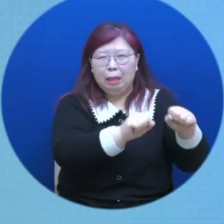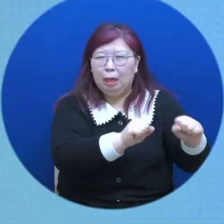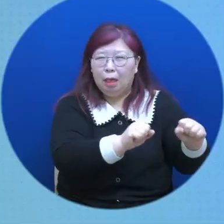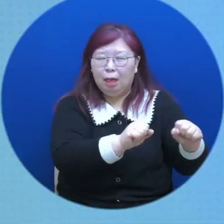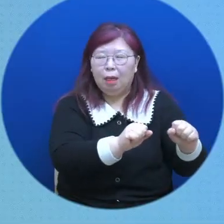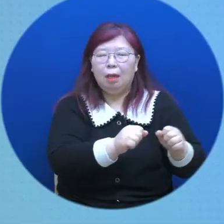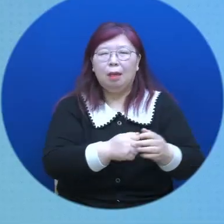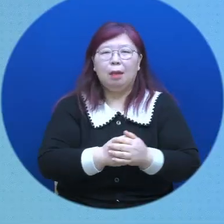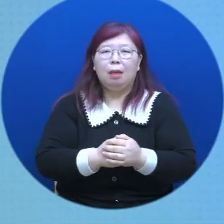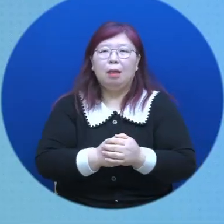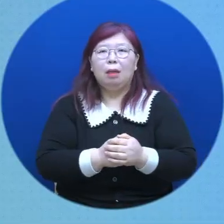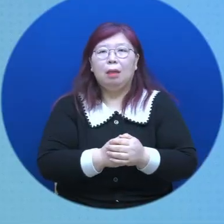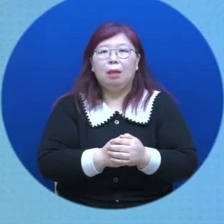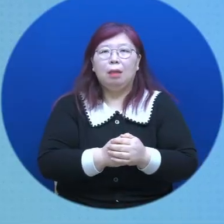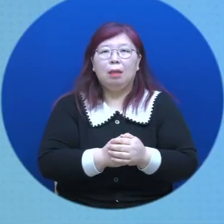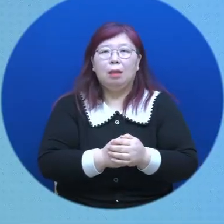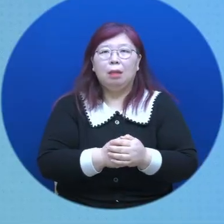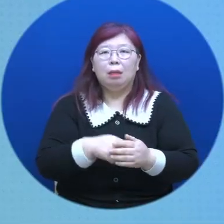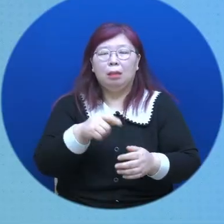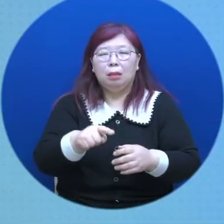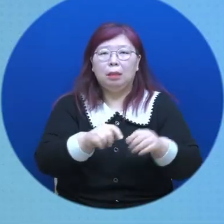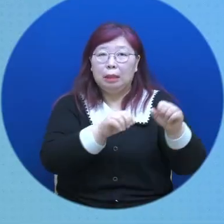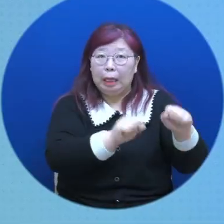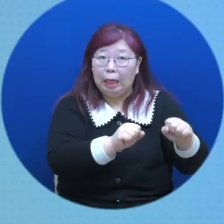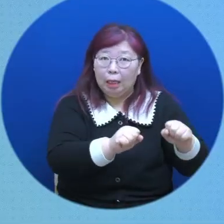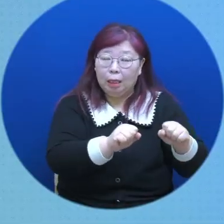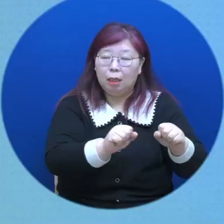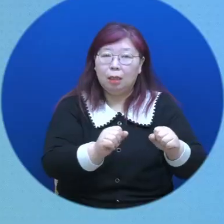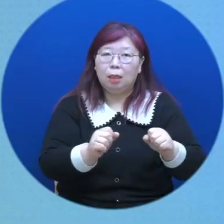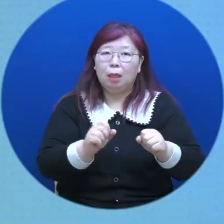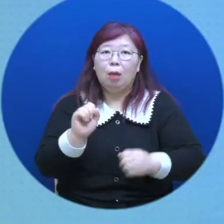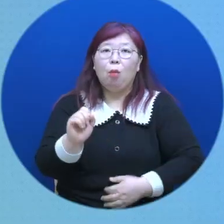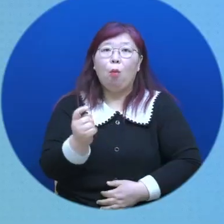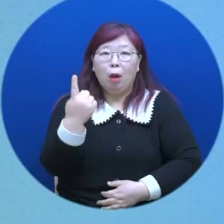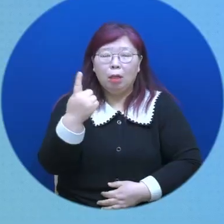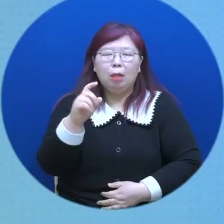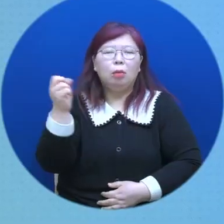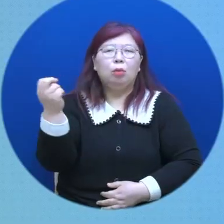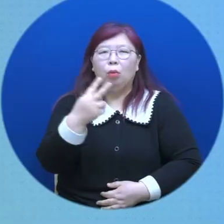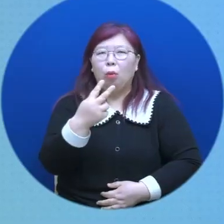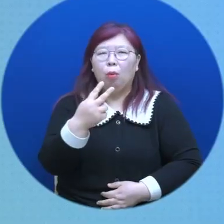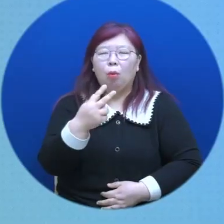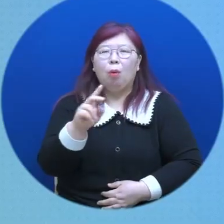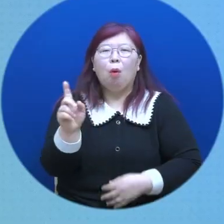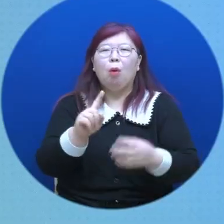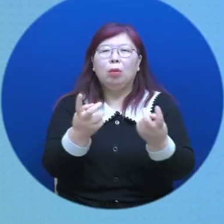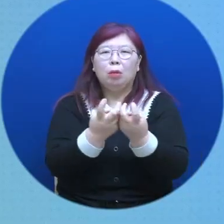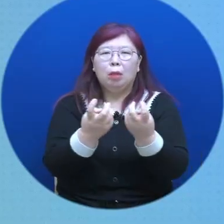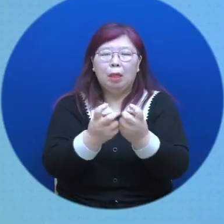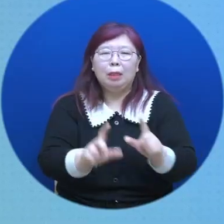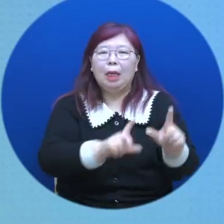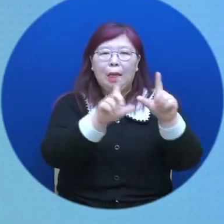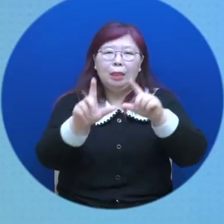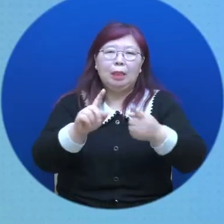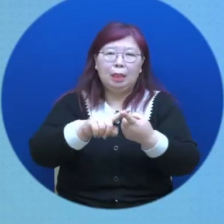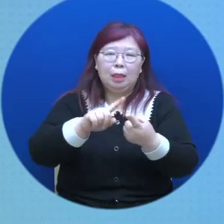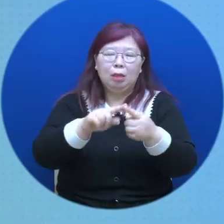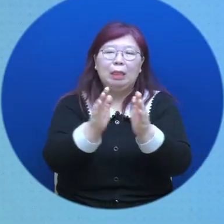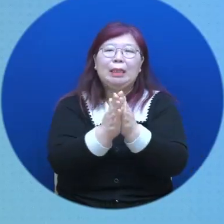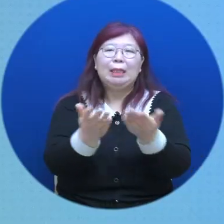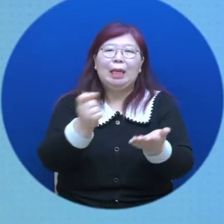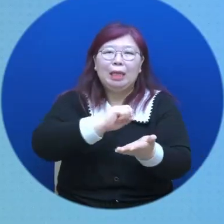그 살아난 동기와 과정을 책을 펴서 냈습니다. 죽음의